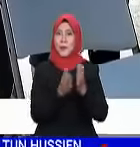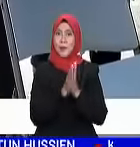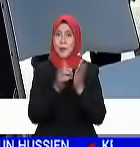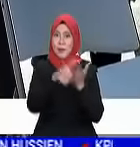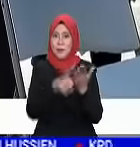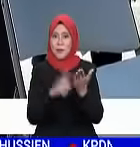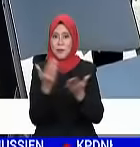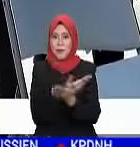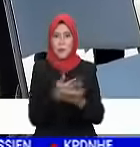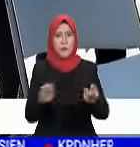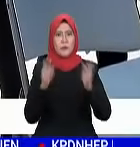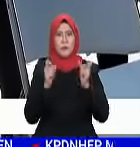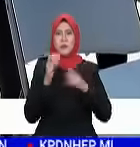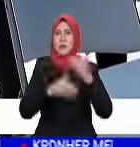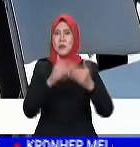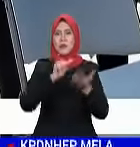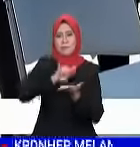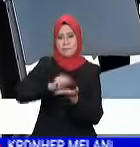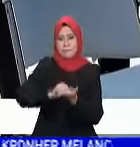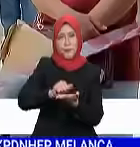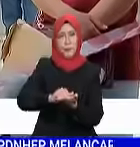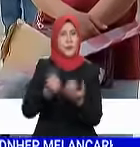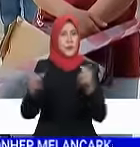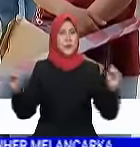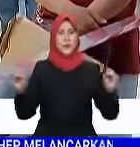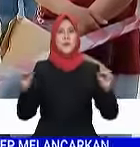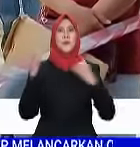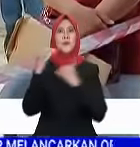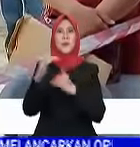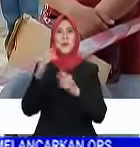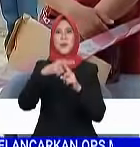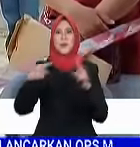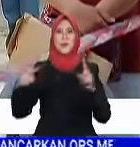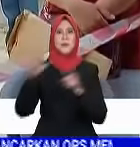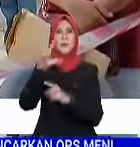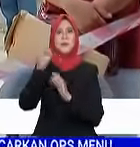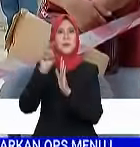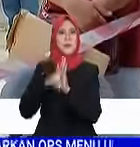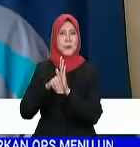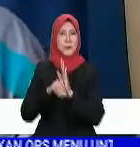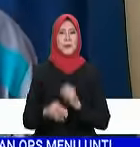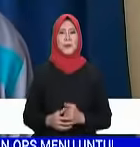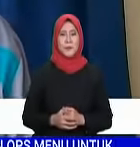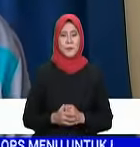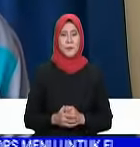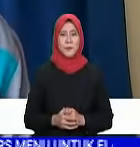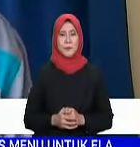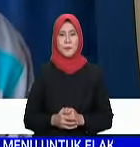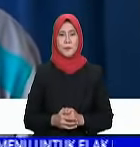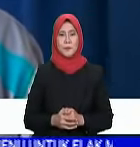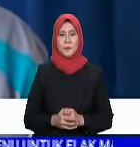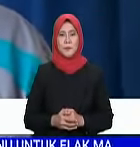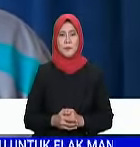MyCard yang baru sangat cepat dengan cetakan MyCard siap dalam tempoh setengah jam. MyCard dia